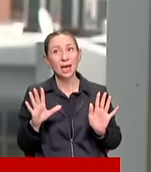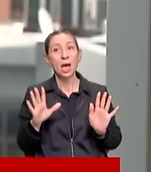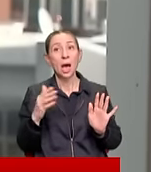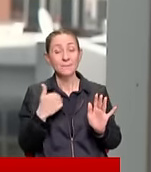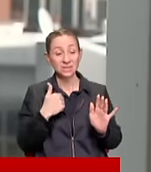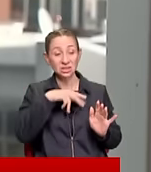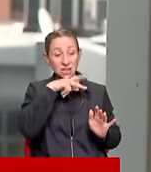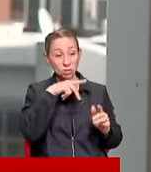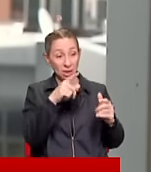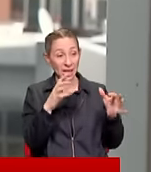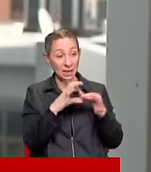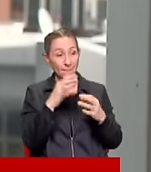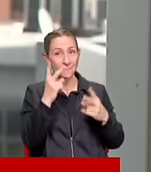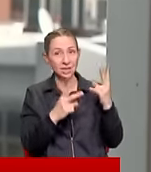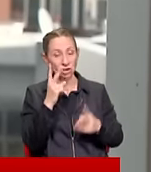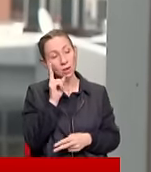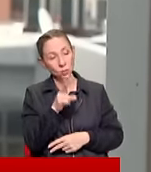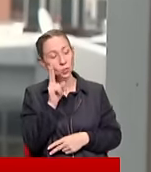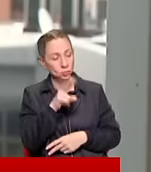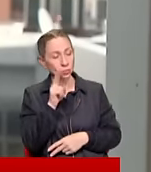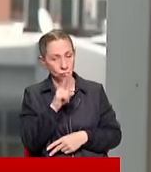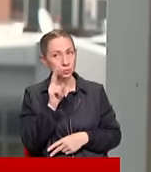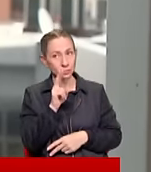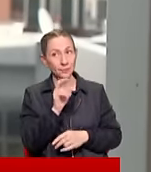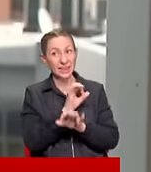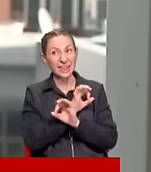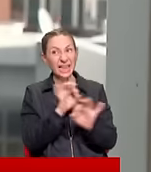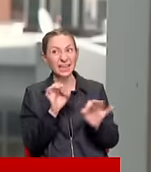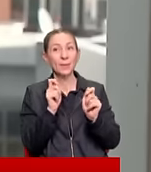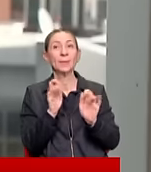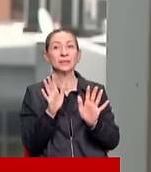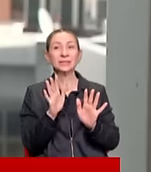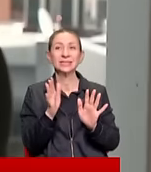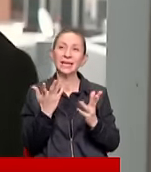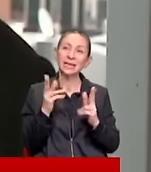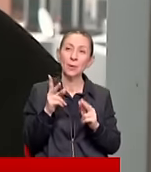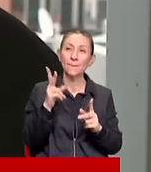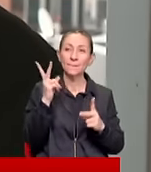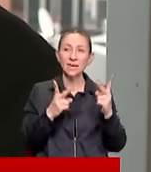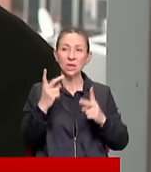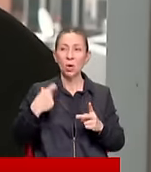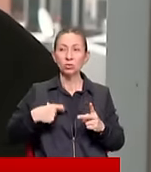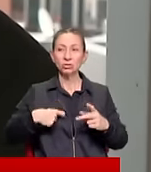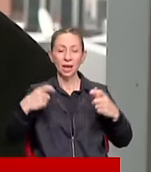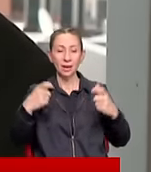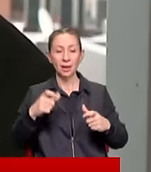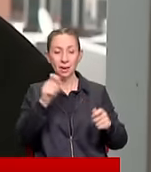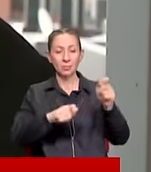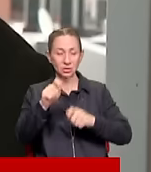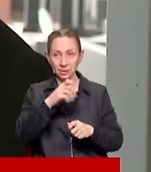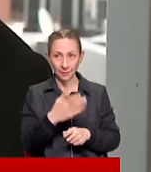biz Keçiören'e ilişkin bazı şeyler görüyoruz, netleştiremedik. Ne gibi? Ya bazı özel mekanların